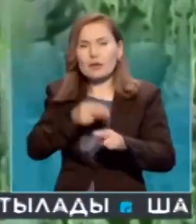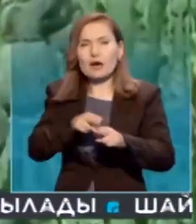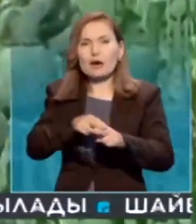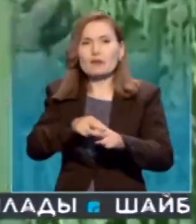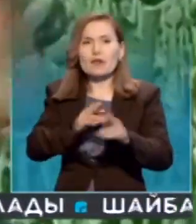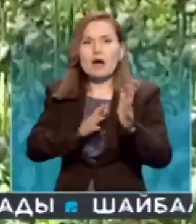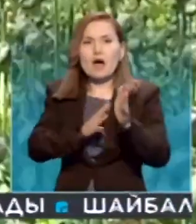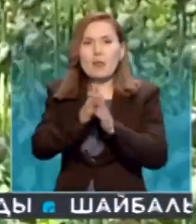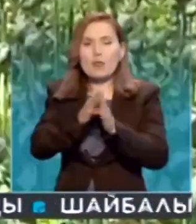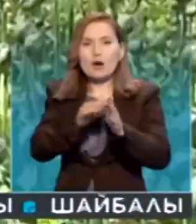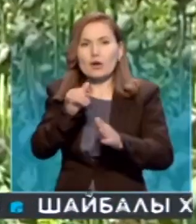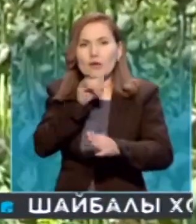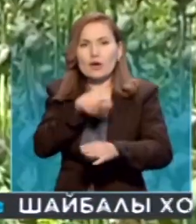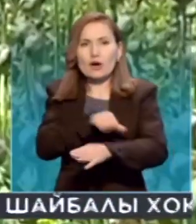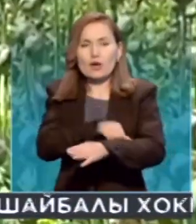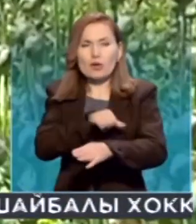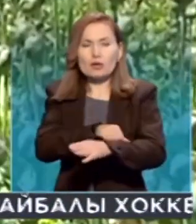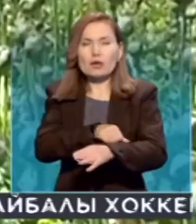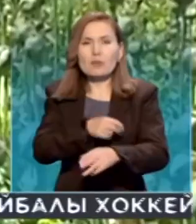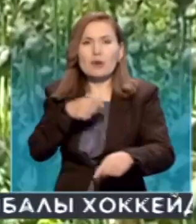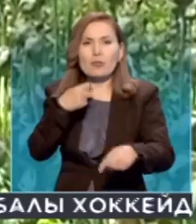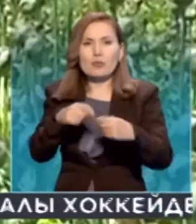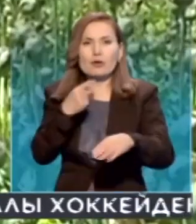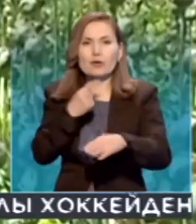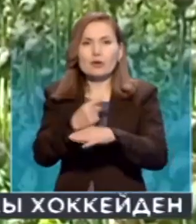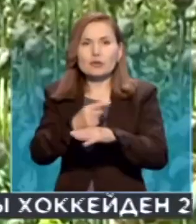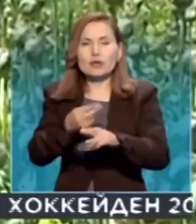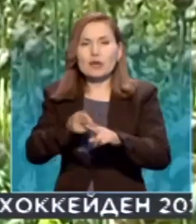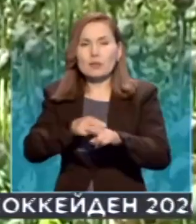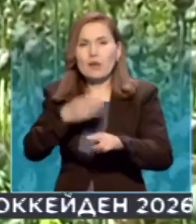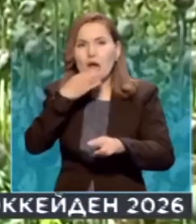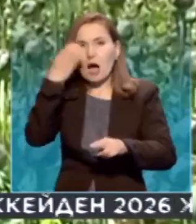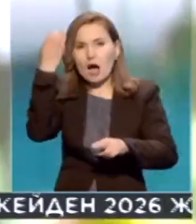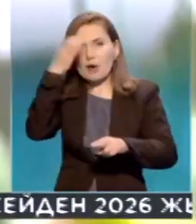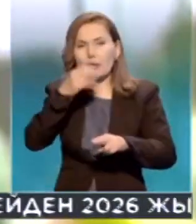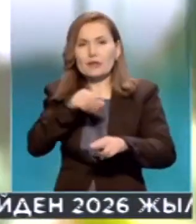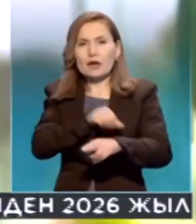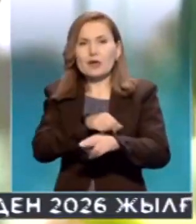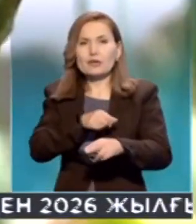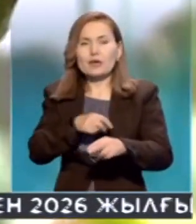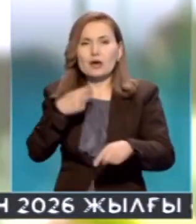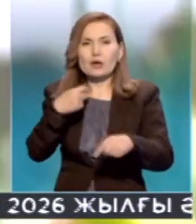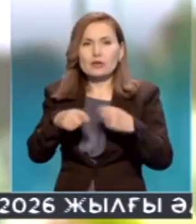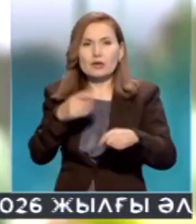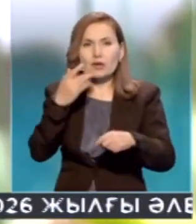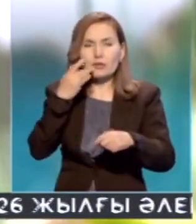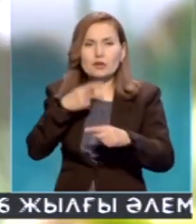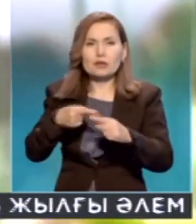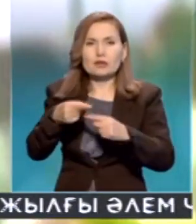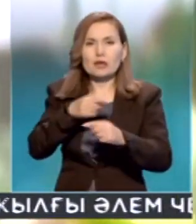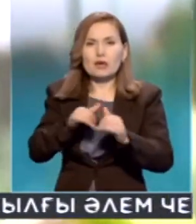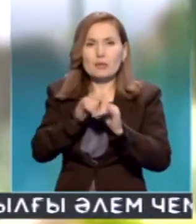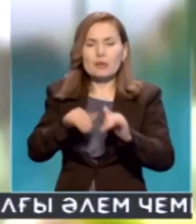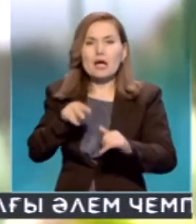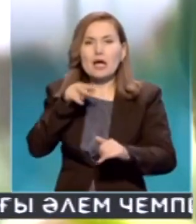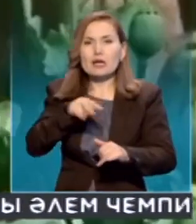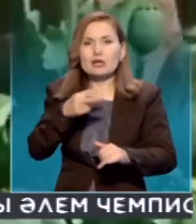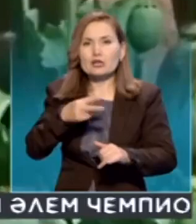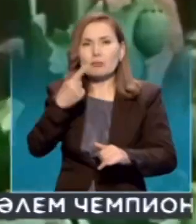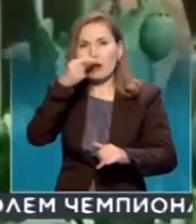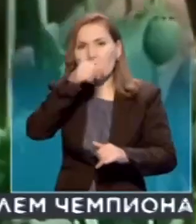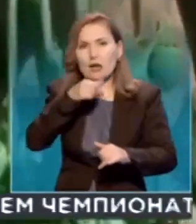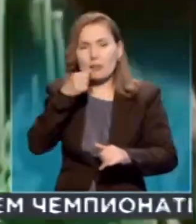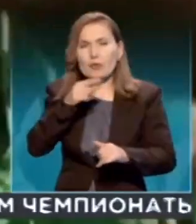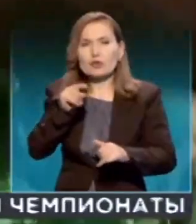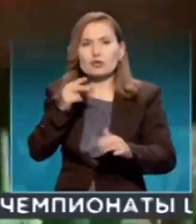көкнар шаруашылығын құрту жөнінде қаулы шығарды. Айта кетейін, Ауғанстанда есірткі өндірісі тұрақты түрде артып келеді. 2021 жылы